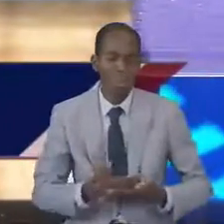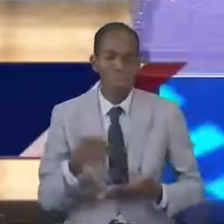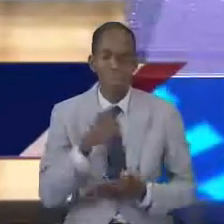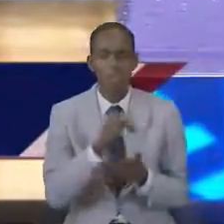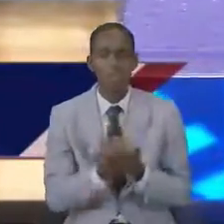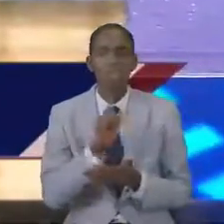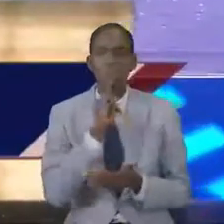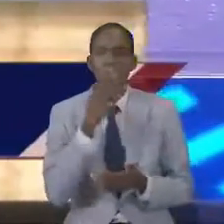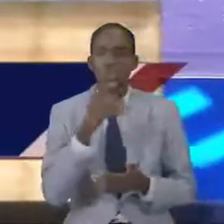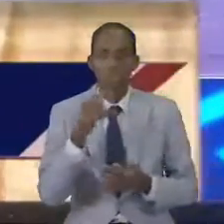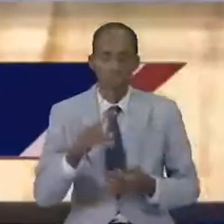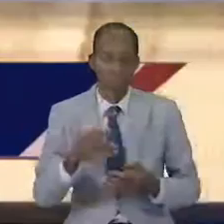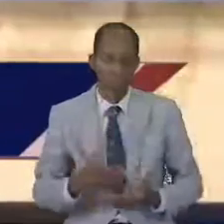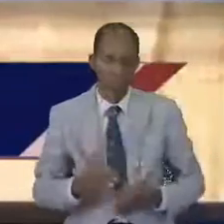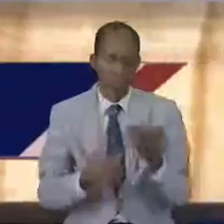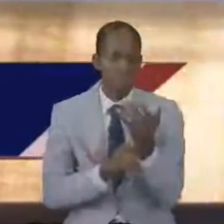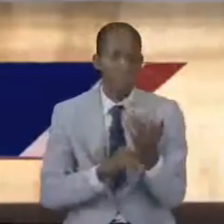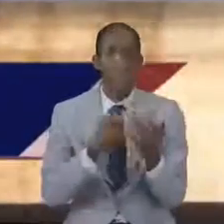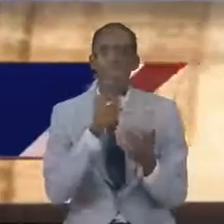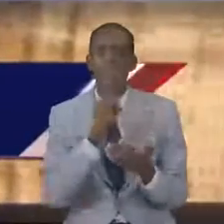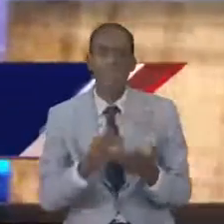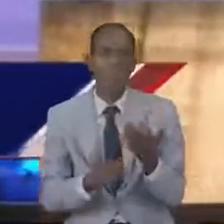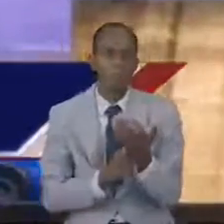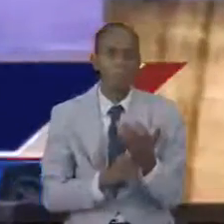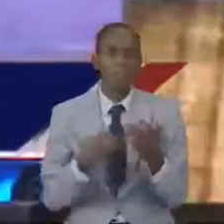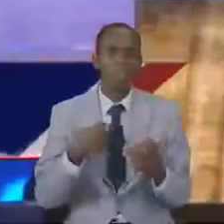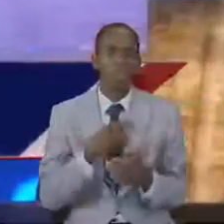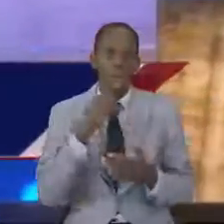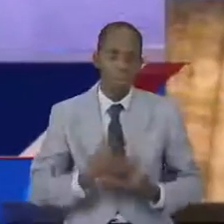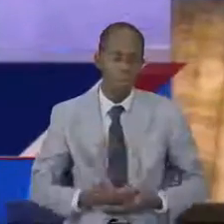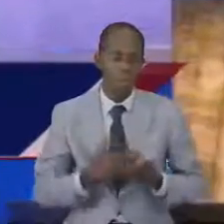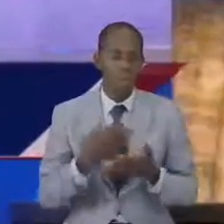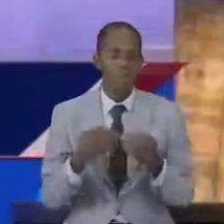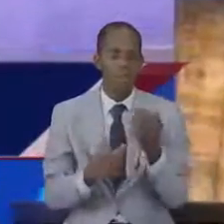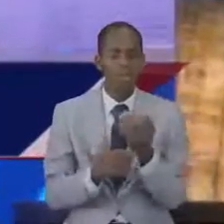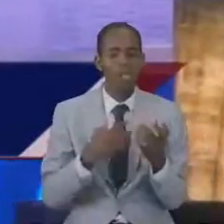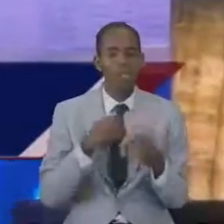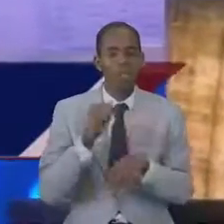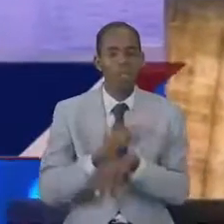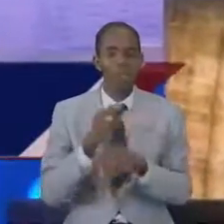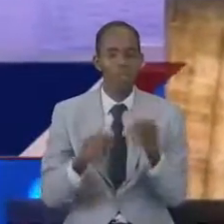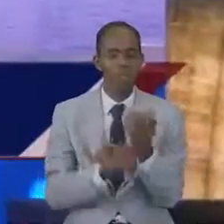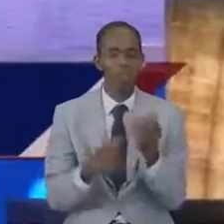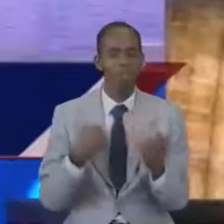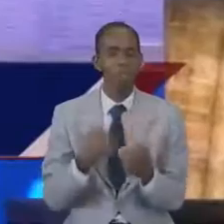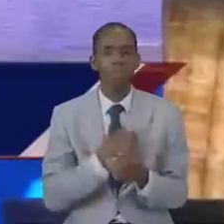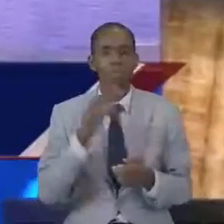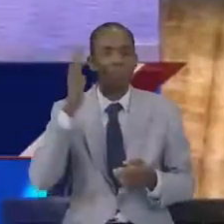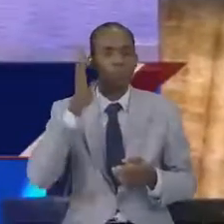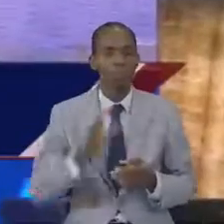qui est né de la chair et de la chair nous étions nés de la fièvre et nous sommes la chair et